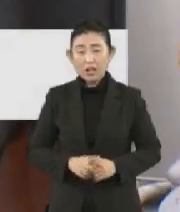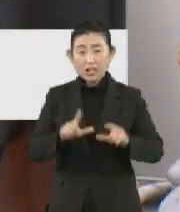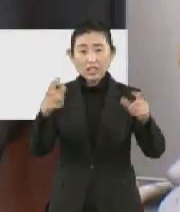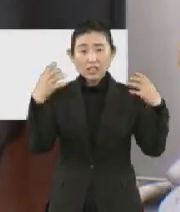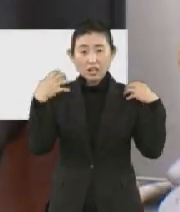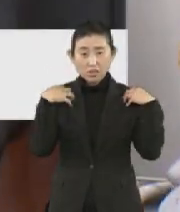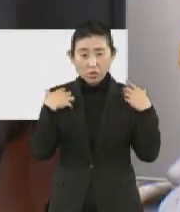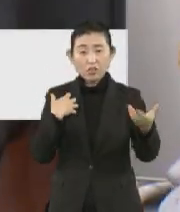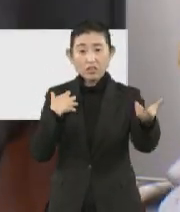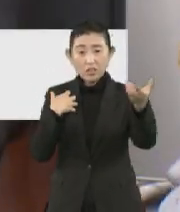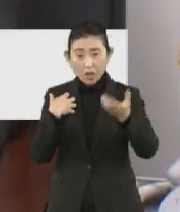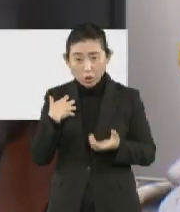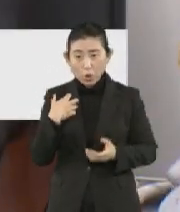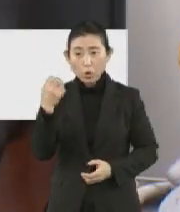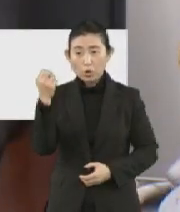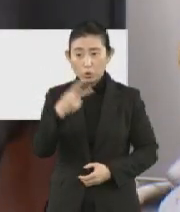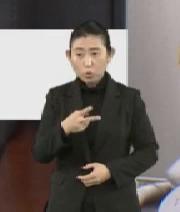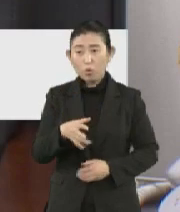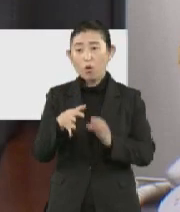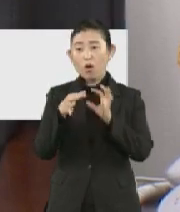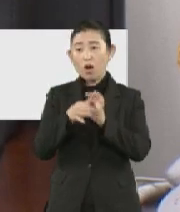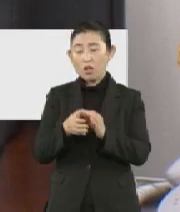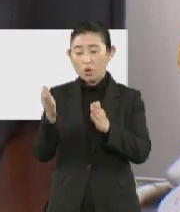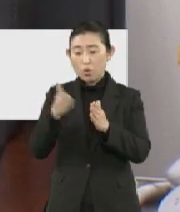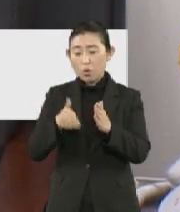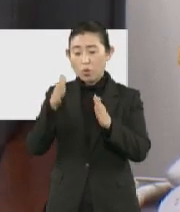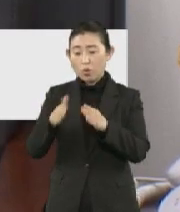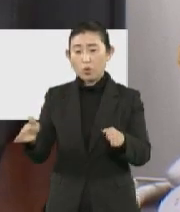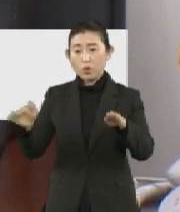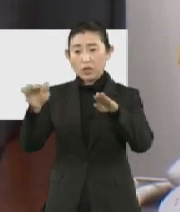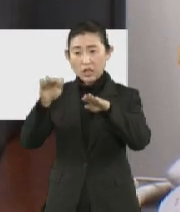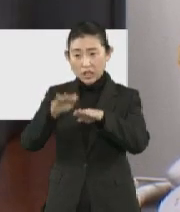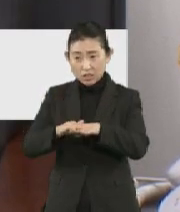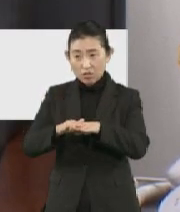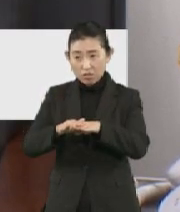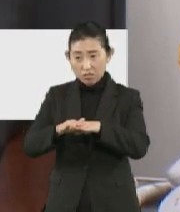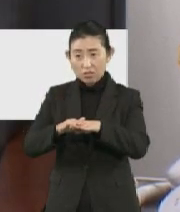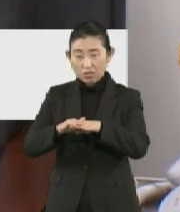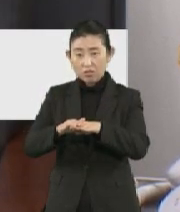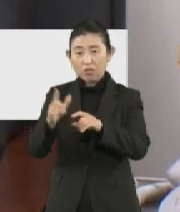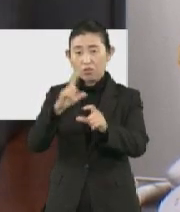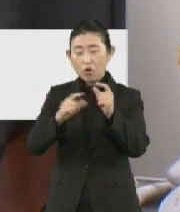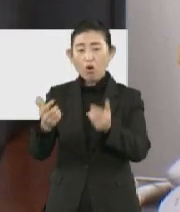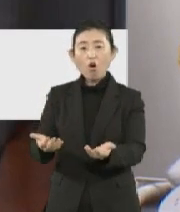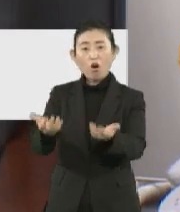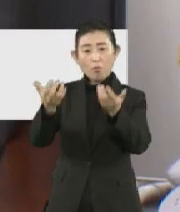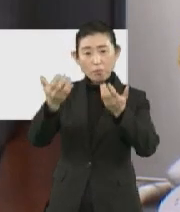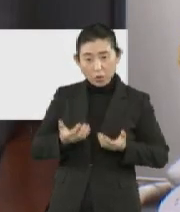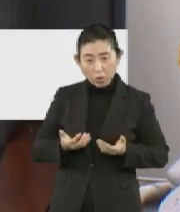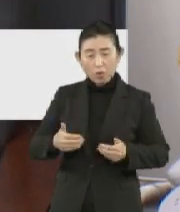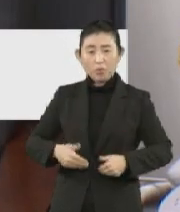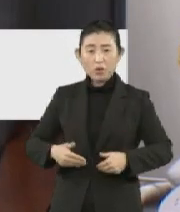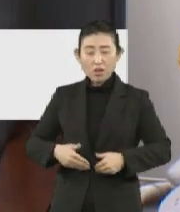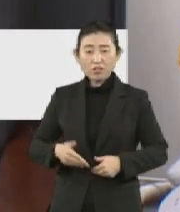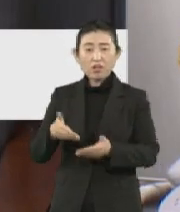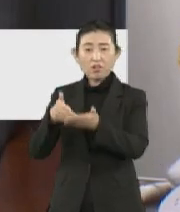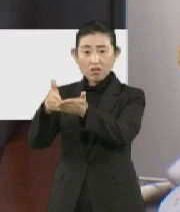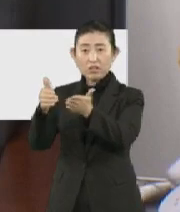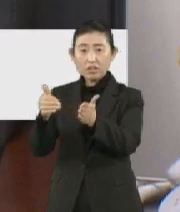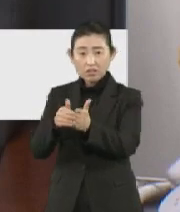기상청뿐만 아니라 동반 이전이 필요하다 하는 말씀을 제가